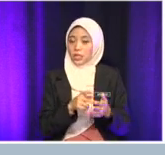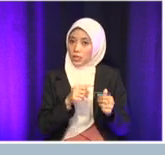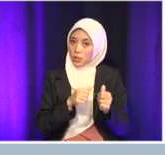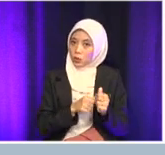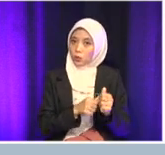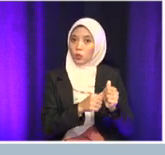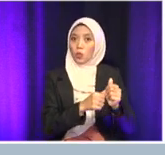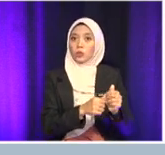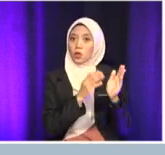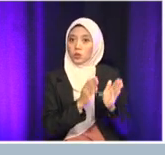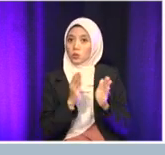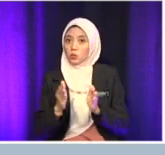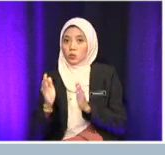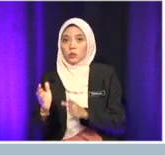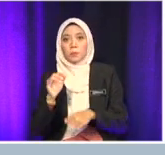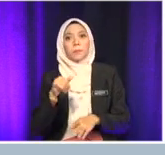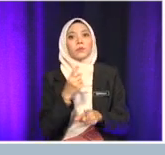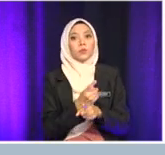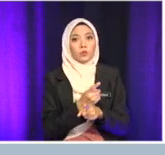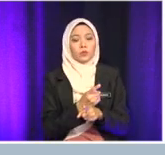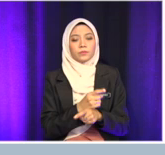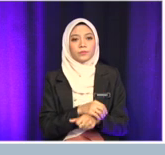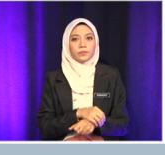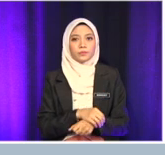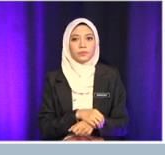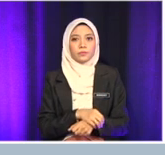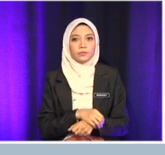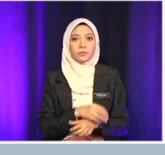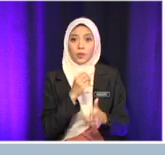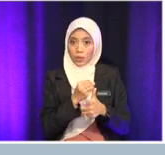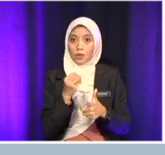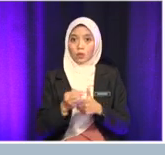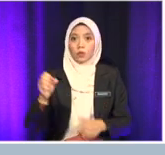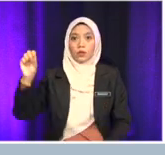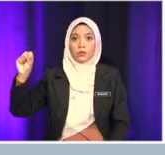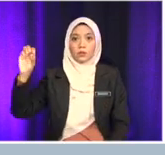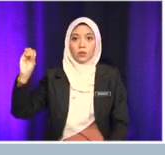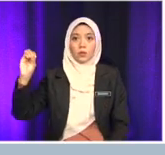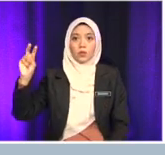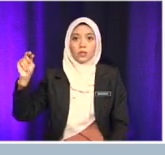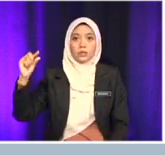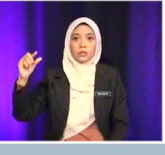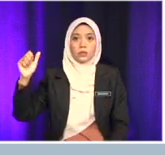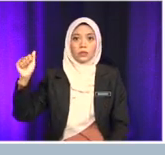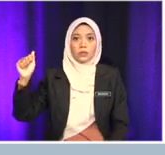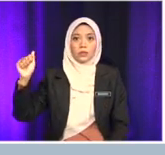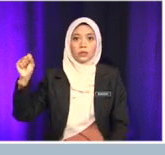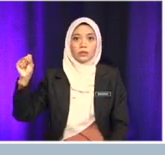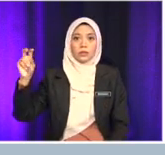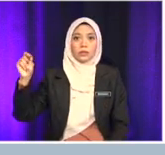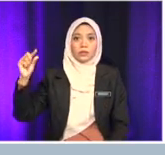betul Kita akan diberi satu maka kemudian songsangan yang betul satu maka dan jawaban bagi